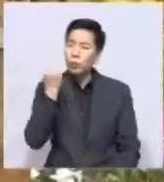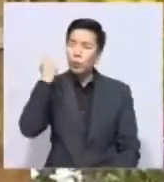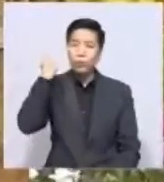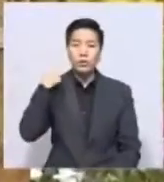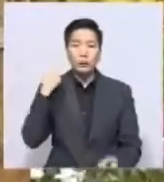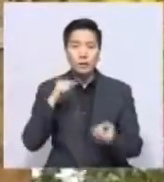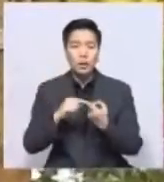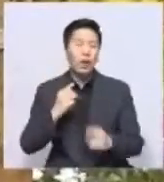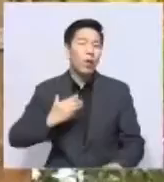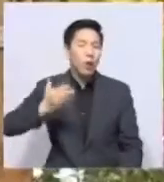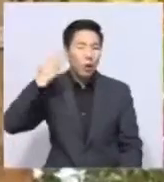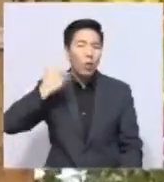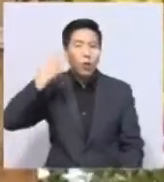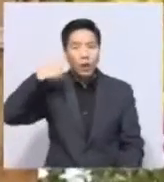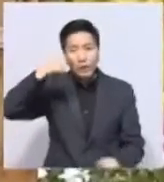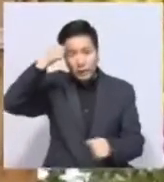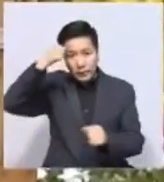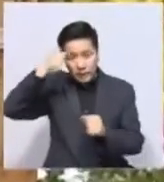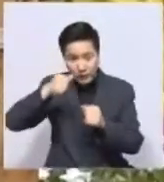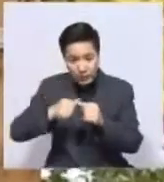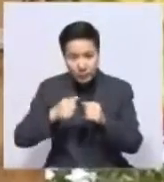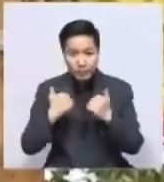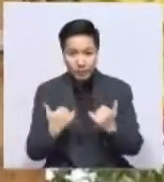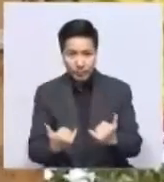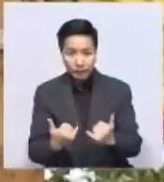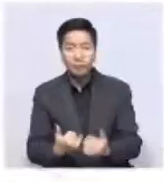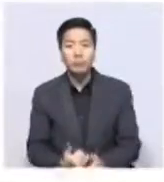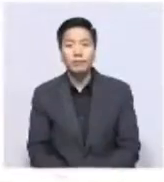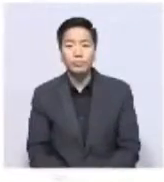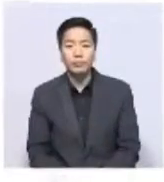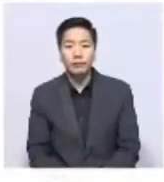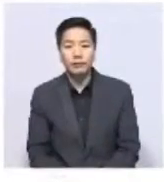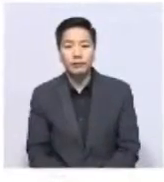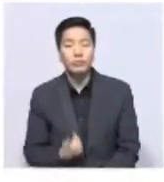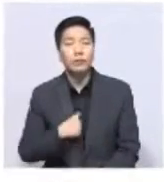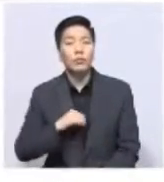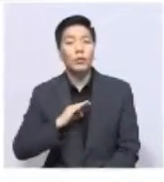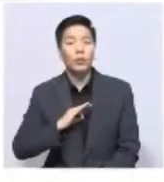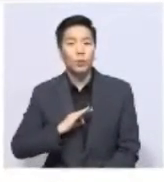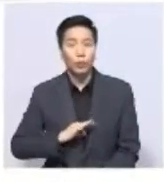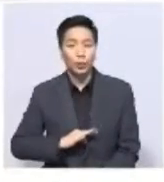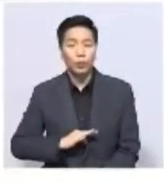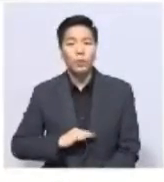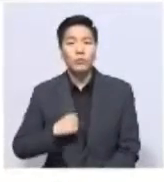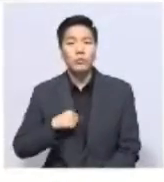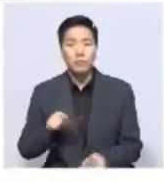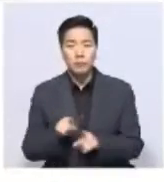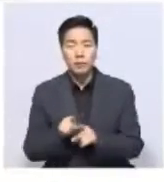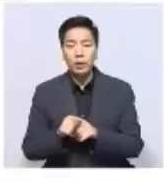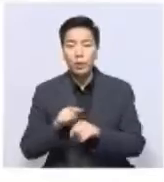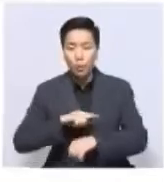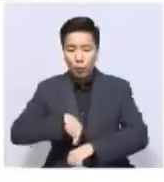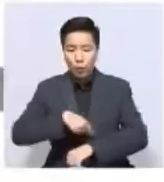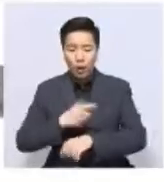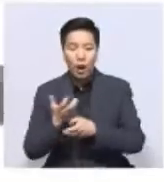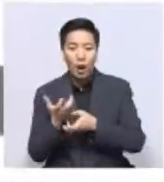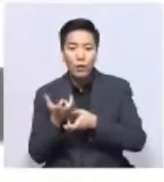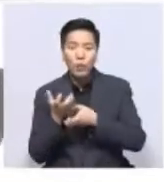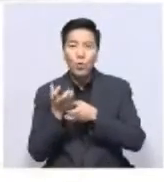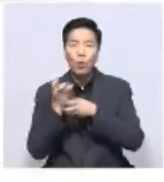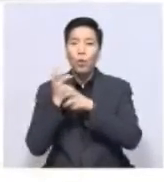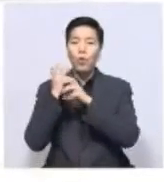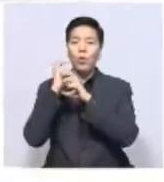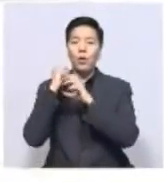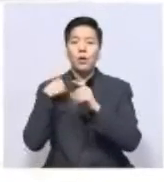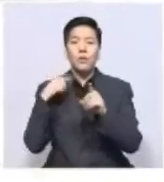งอดีตหรือความทรงจำที่ผ่านมาครับ ก็รู้สึกว่าเหมือนได้ย้อนเวลาค่ะ